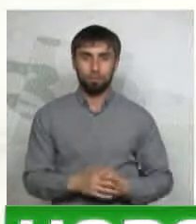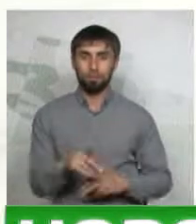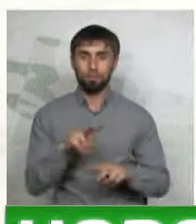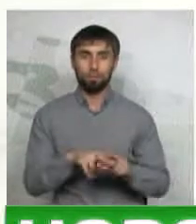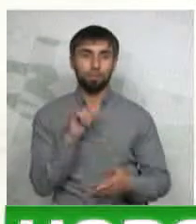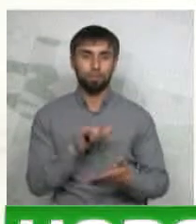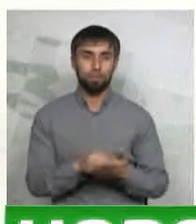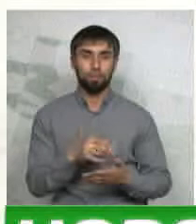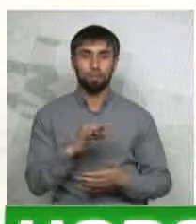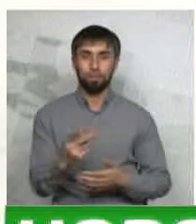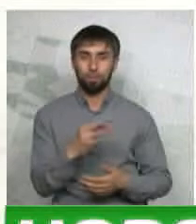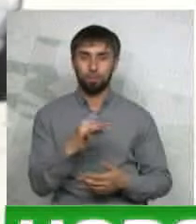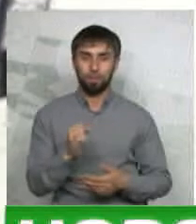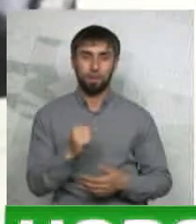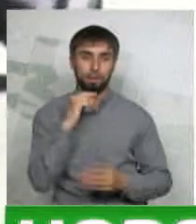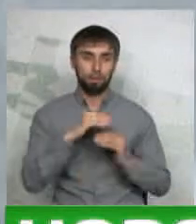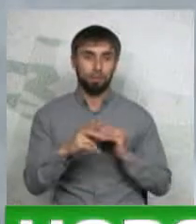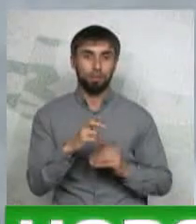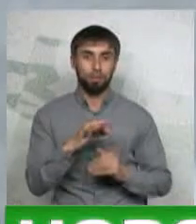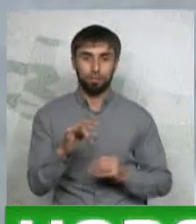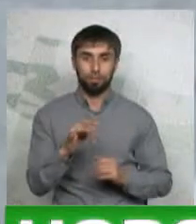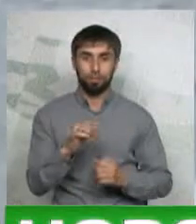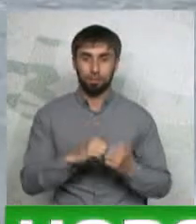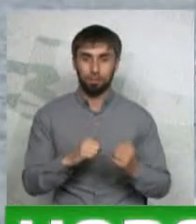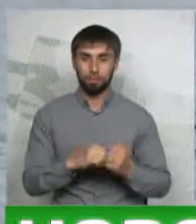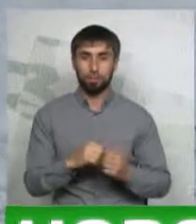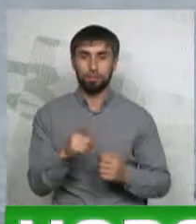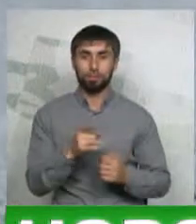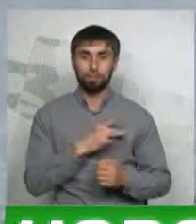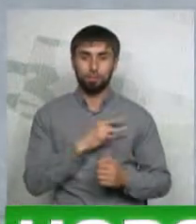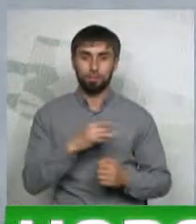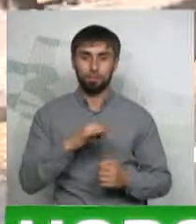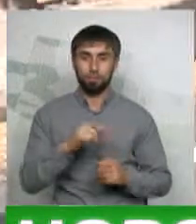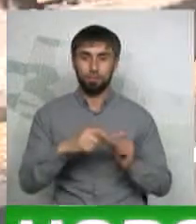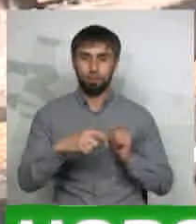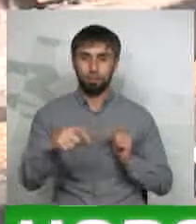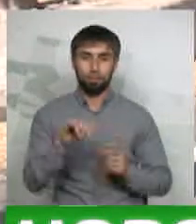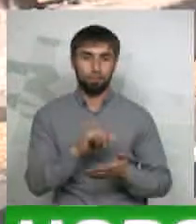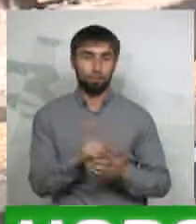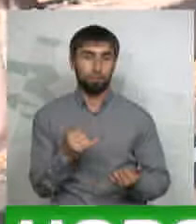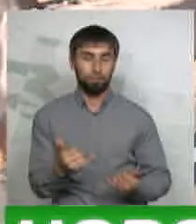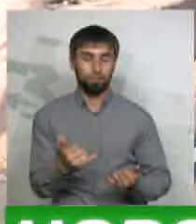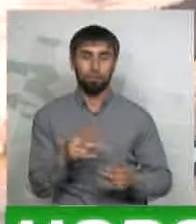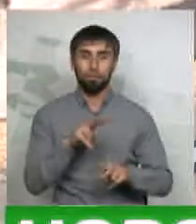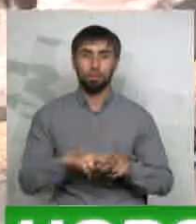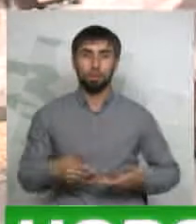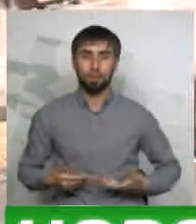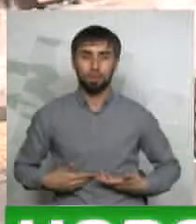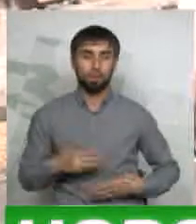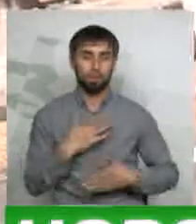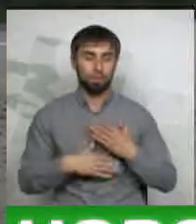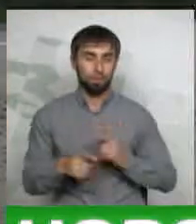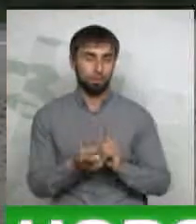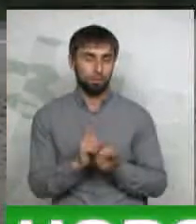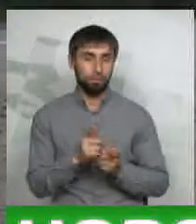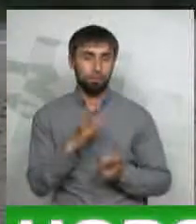Здесь установили по обе стороны трассы бордюрный камень, а эти ярко-белые разметки нанесли сегодня. Местный житель рад